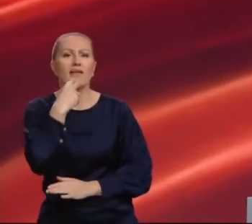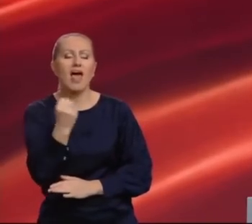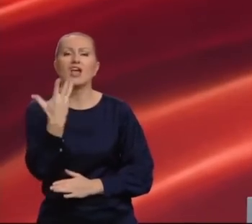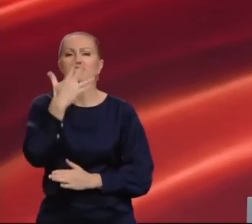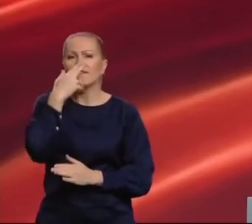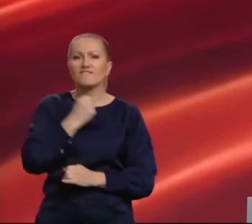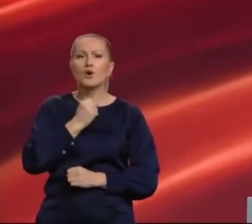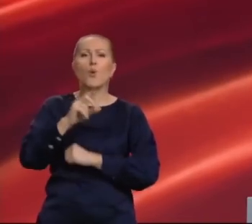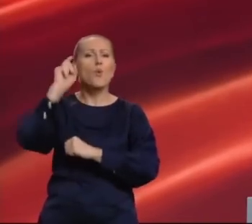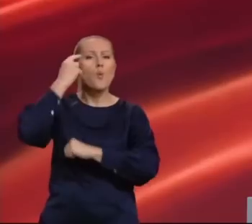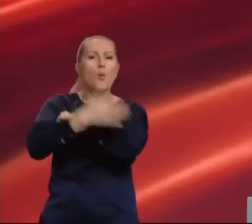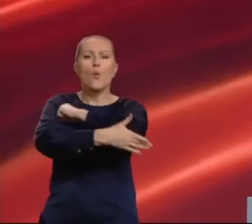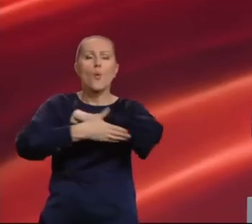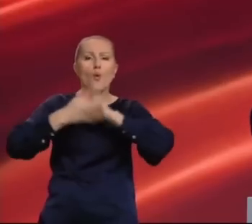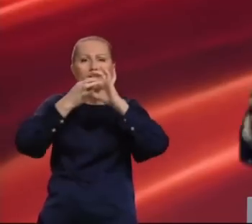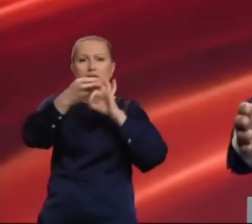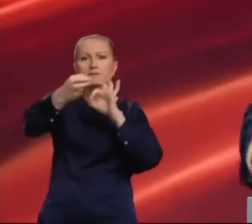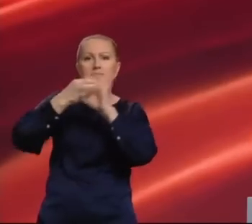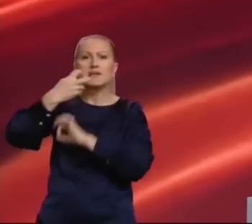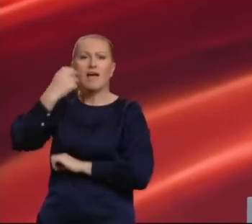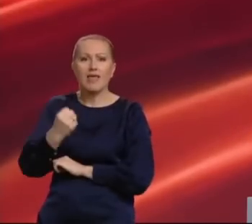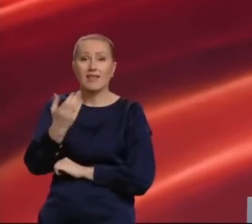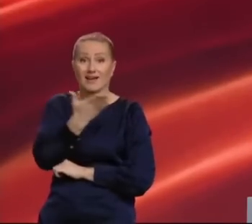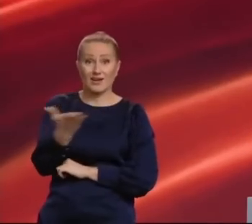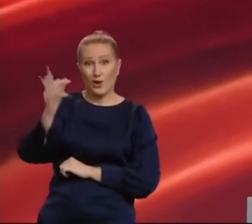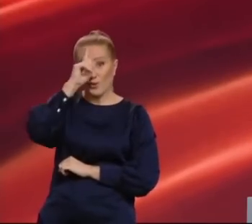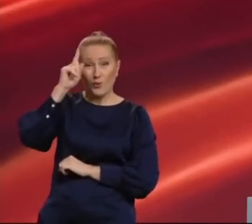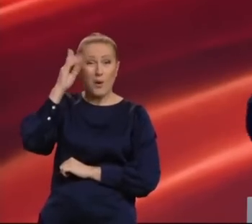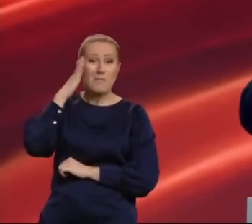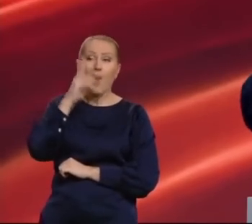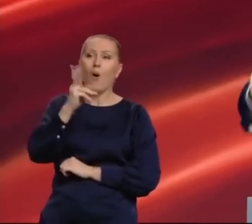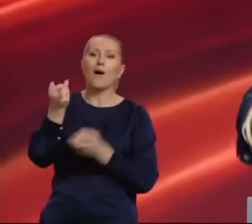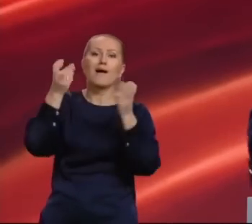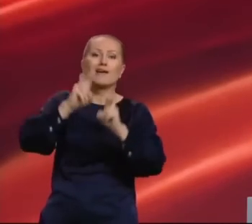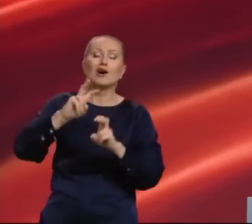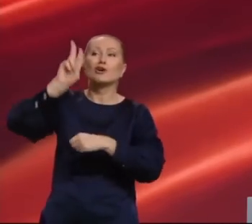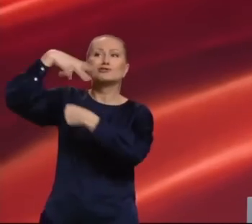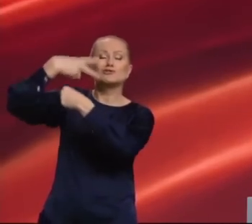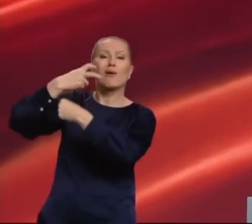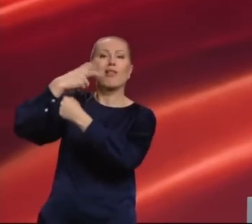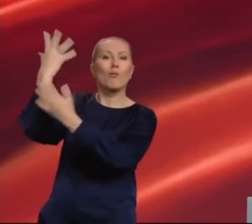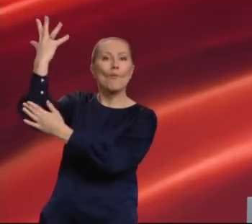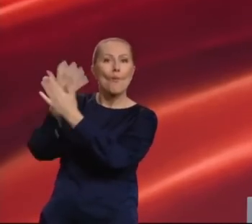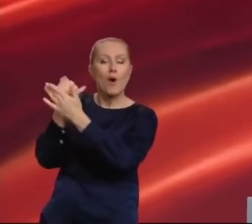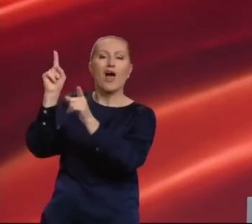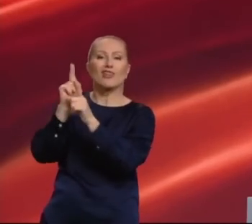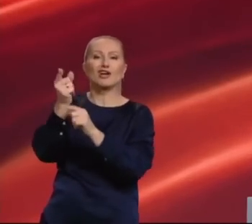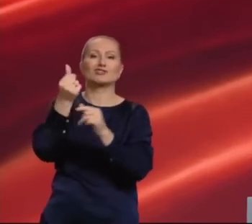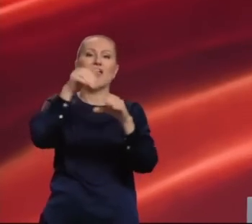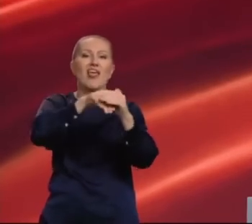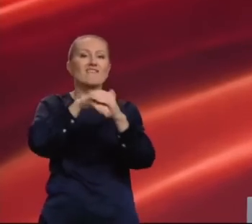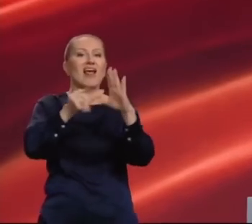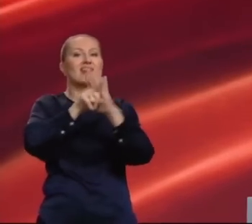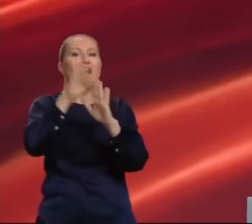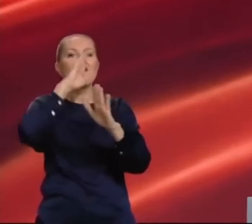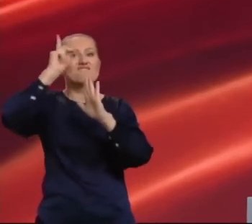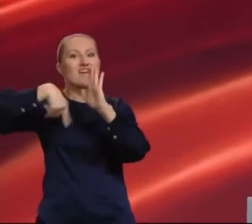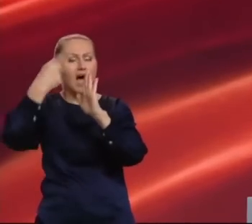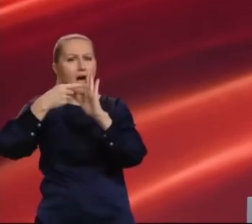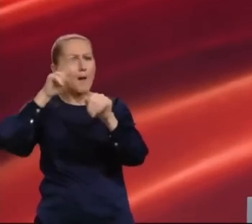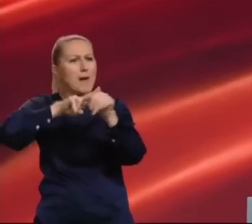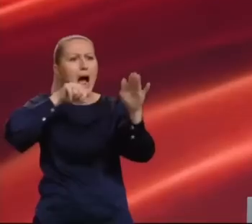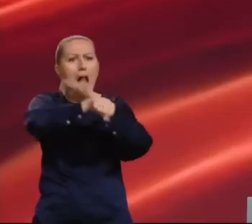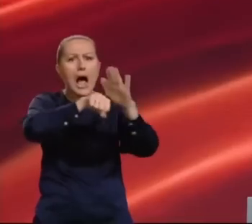szkieletowe? Mieszkańcy założyli fotowoltaikę, inwestują w wiatraki, ale nie mają magazynów